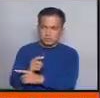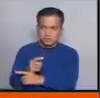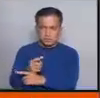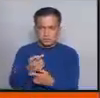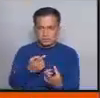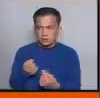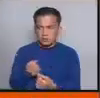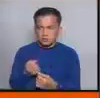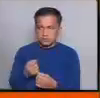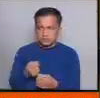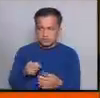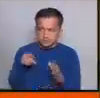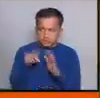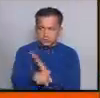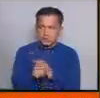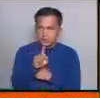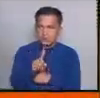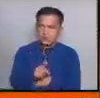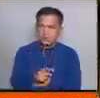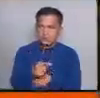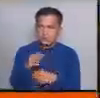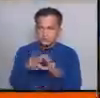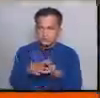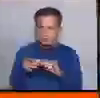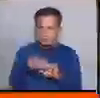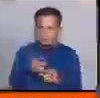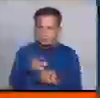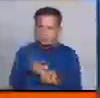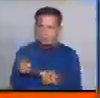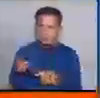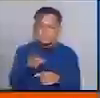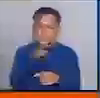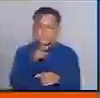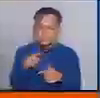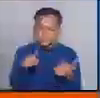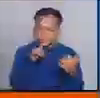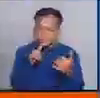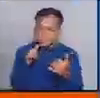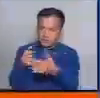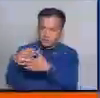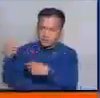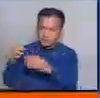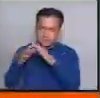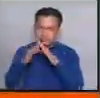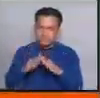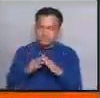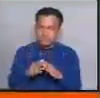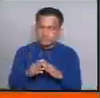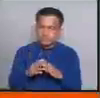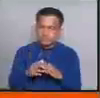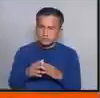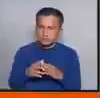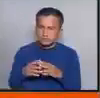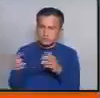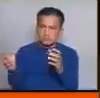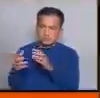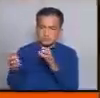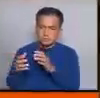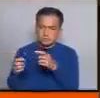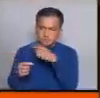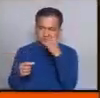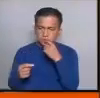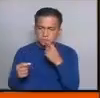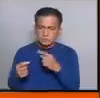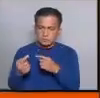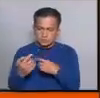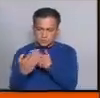ko. Pinatay ko yung isa. Kwento ng sospek, nagiinuman ang mga biktima sa labas ng kanyang bahay. Nagkainitan daw sila nang